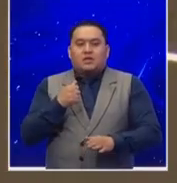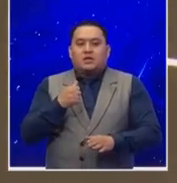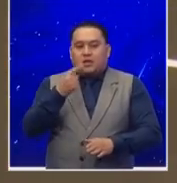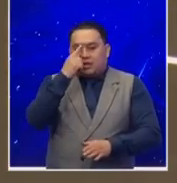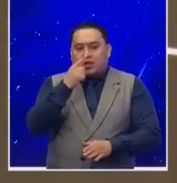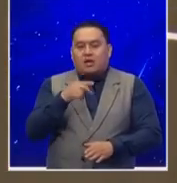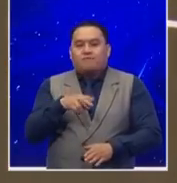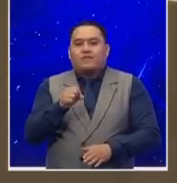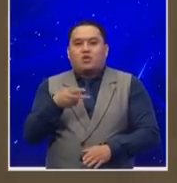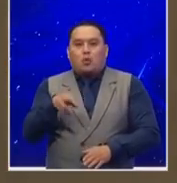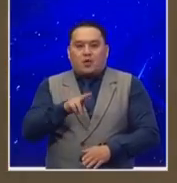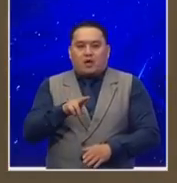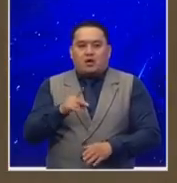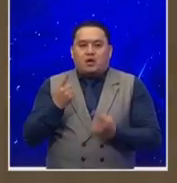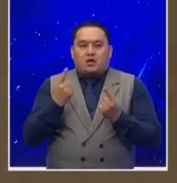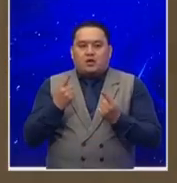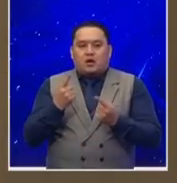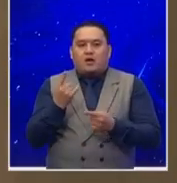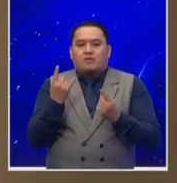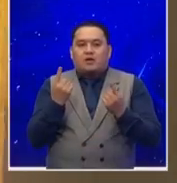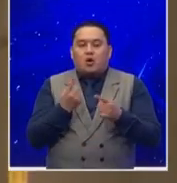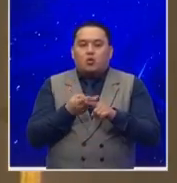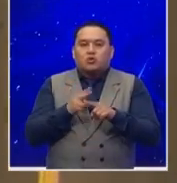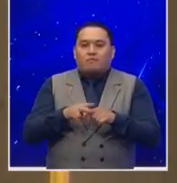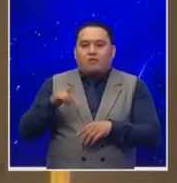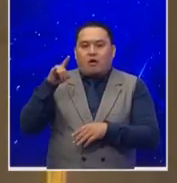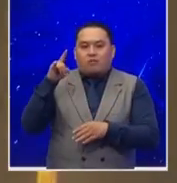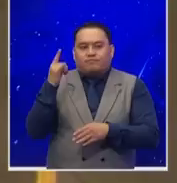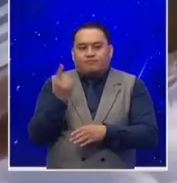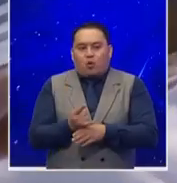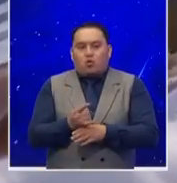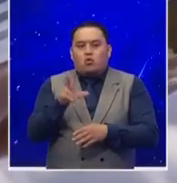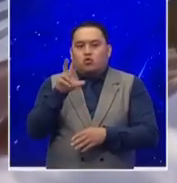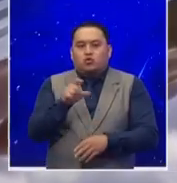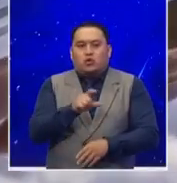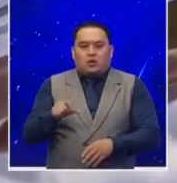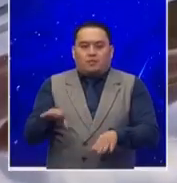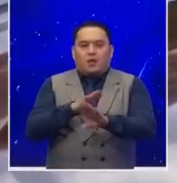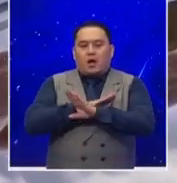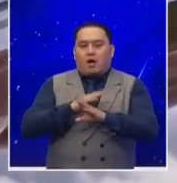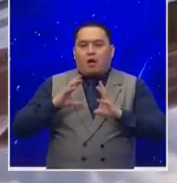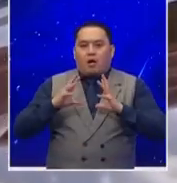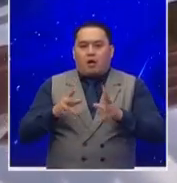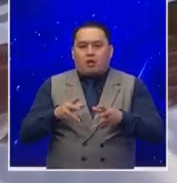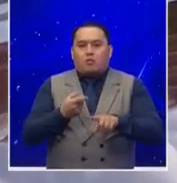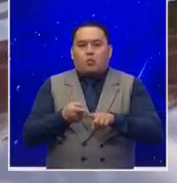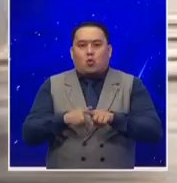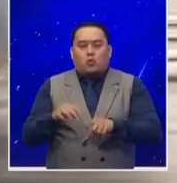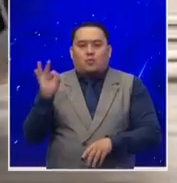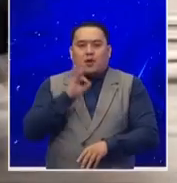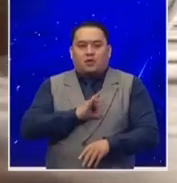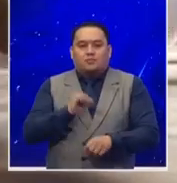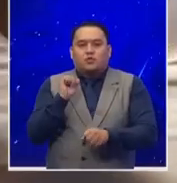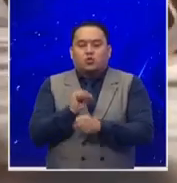2019 жылы Эфиопияда ірі ұшақ апаттары болып, 300-ден астам адам қаза тапты. Осыдан кейін әлем елдері бұл ұшақты